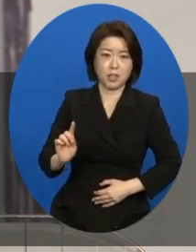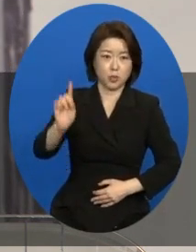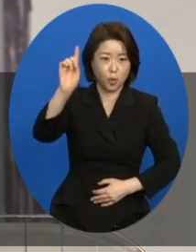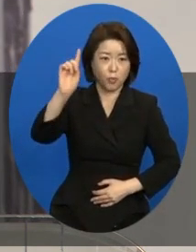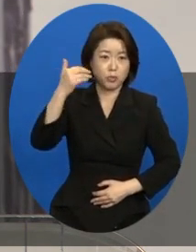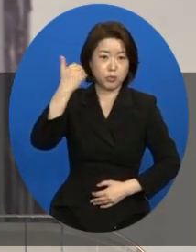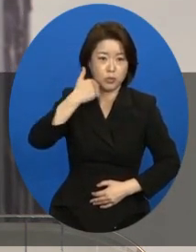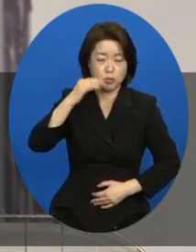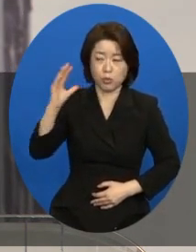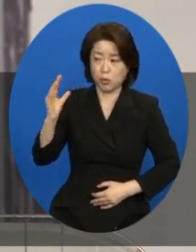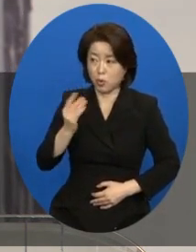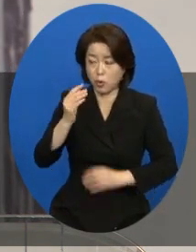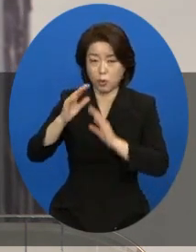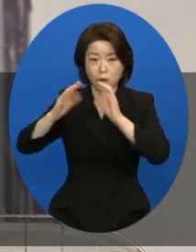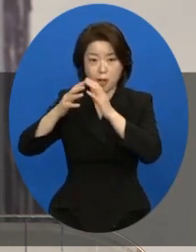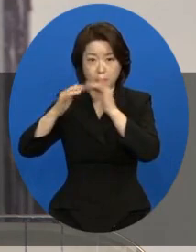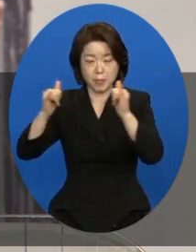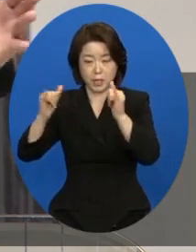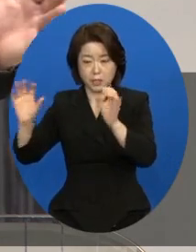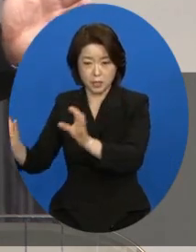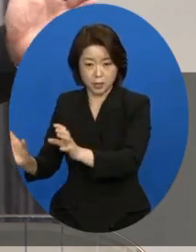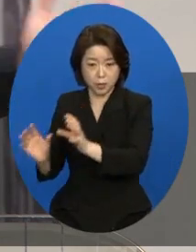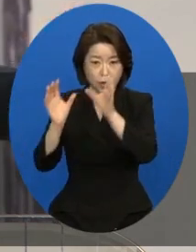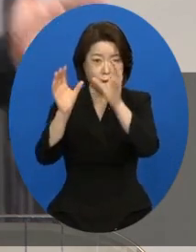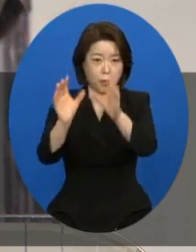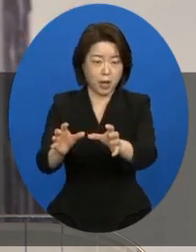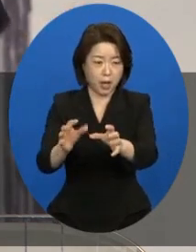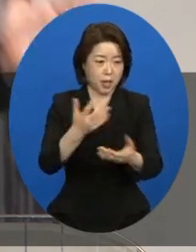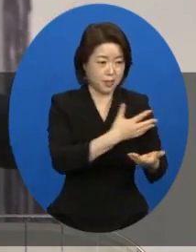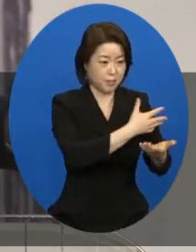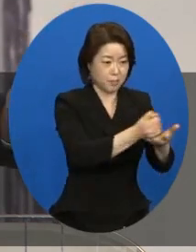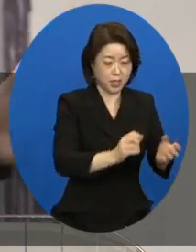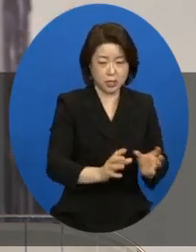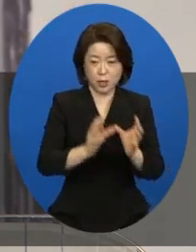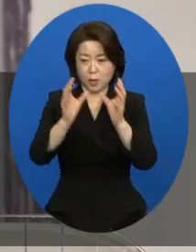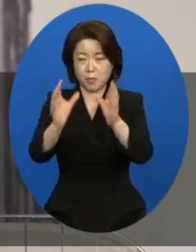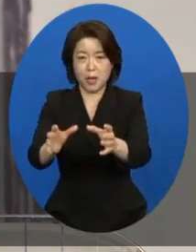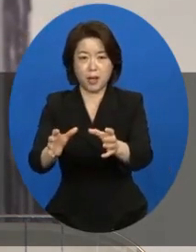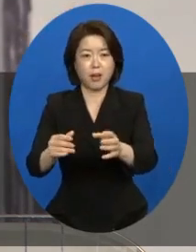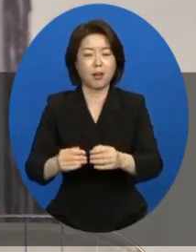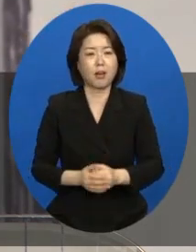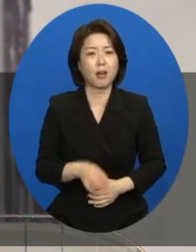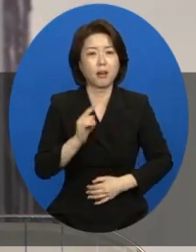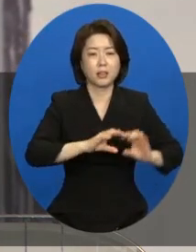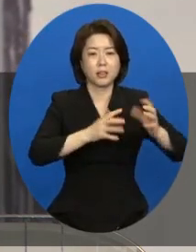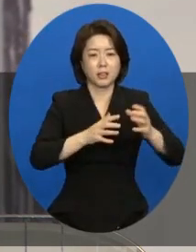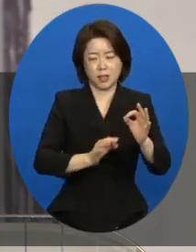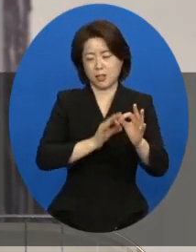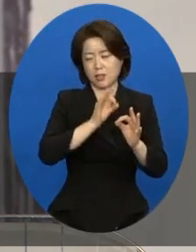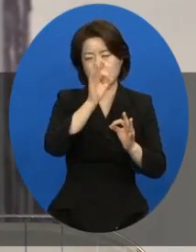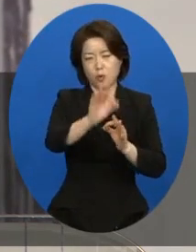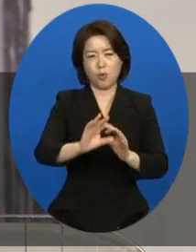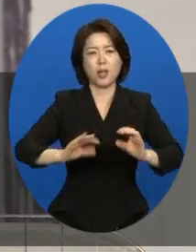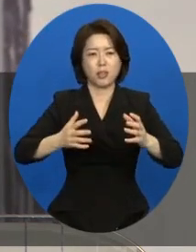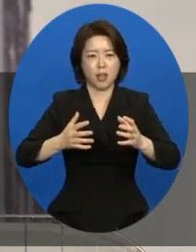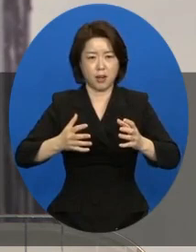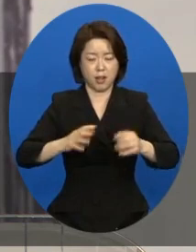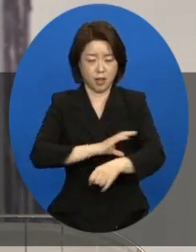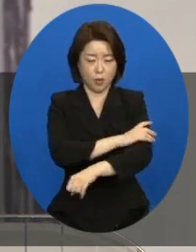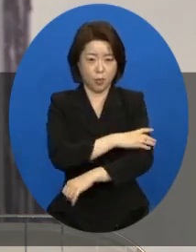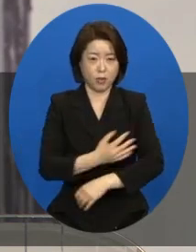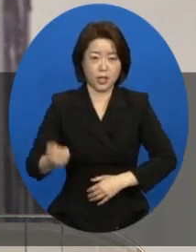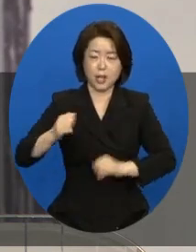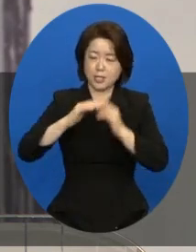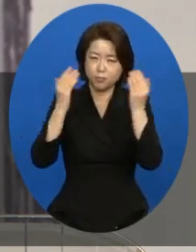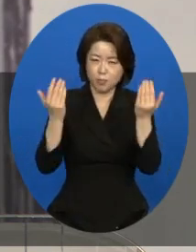누구에게로? 거룩한 백성에게로 돌아갈 것이다. 그의 나라는 영원한 나라요 권세를 가진 모든